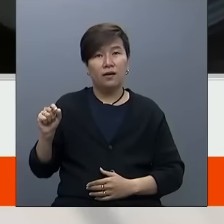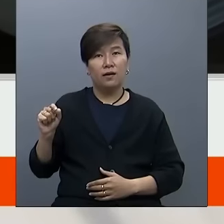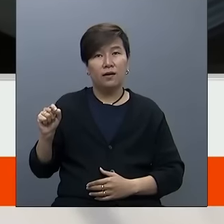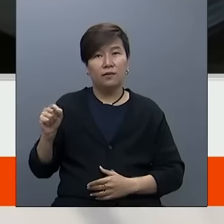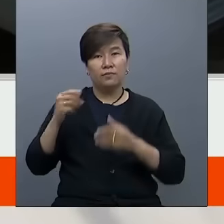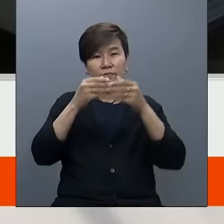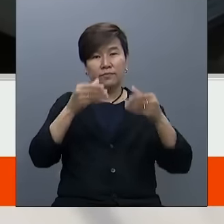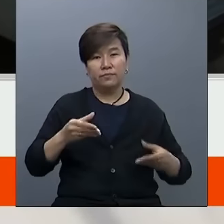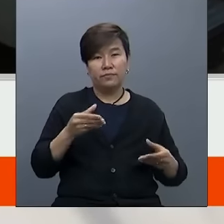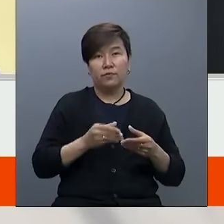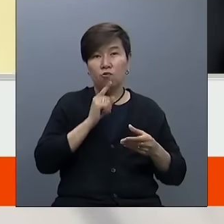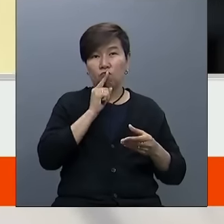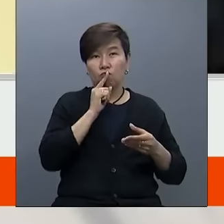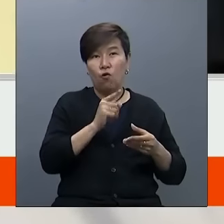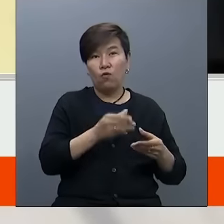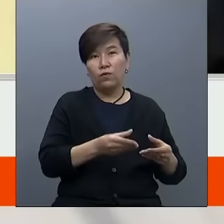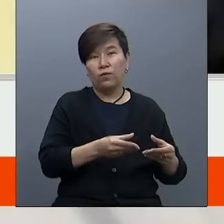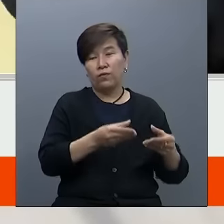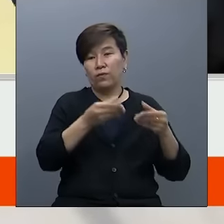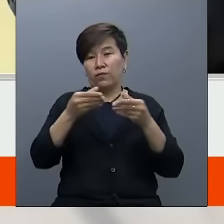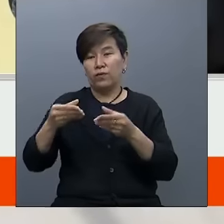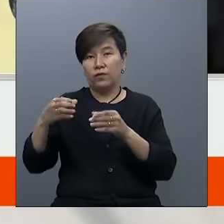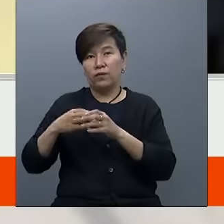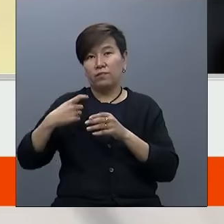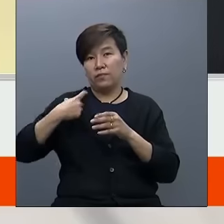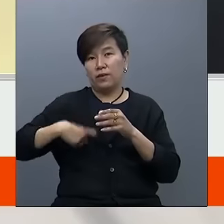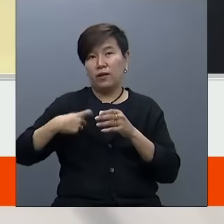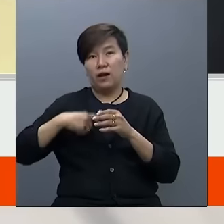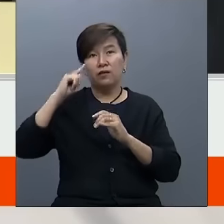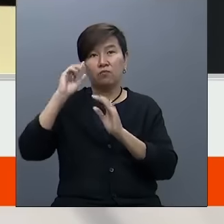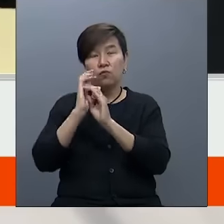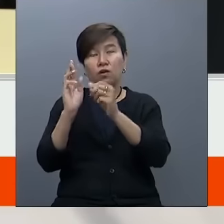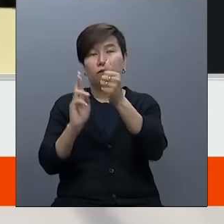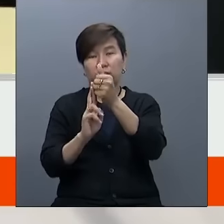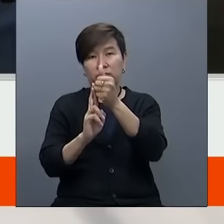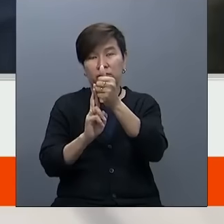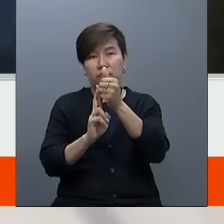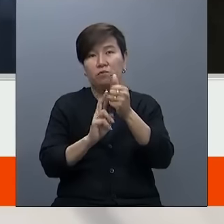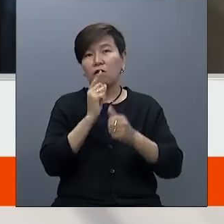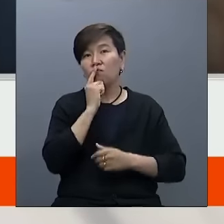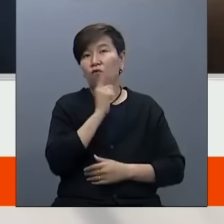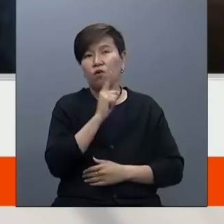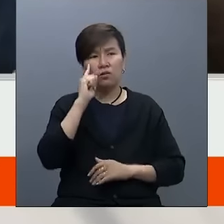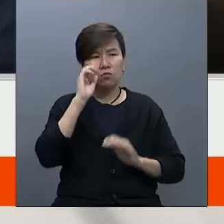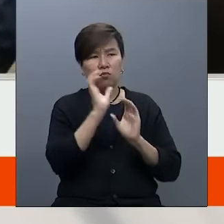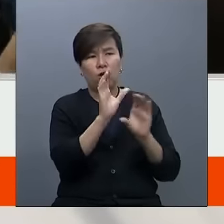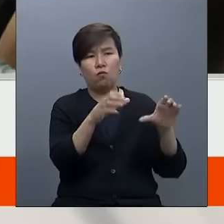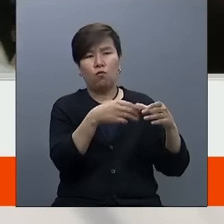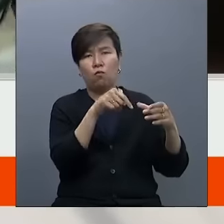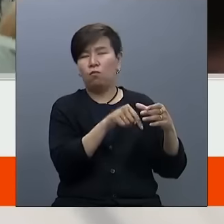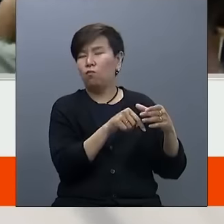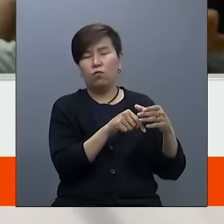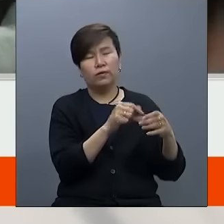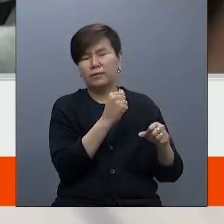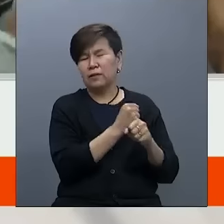ของตำรวจได้รับคำฟ้องของทีมทนายของรองผบ.ตร.เนี่ยสมมติไปฟ้องว่าเอ้ยตำรวจชุดนี้เนี่ยปฏิบัติหน้าที่ไม่ช